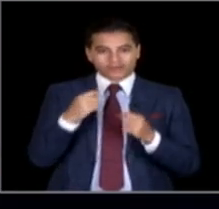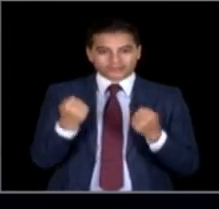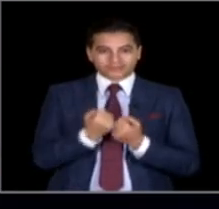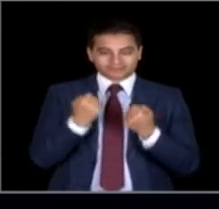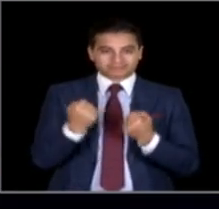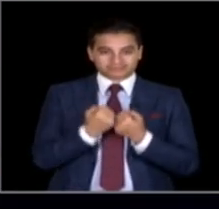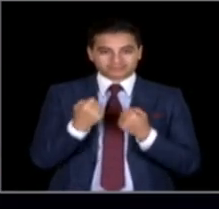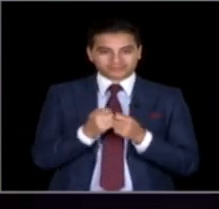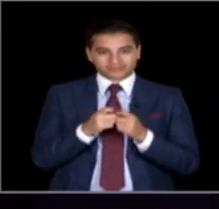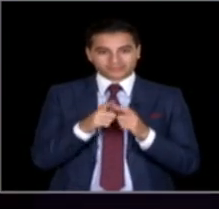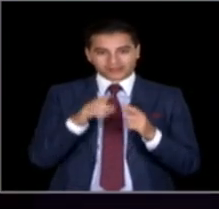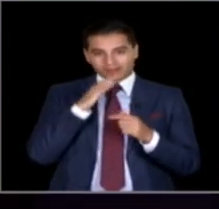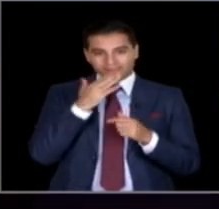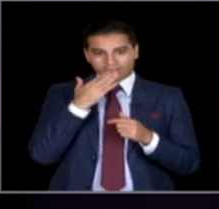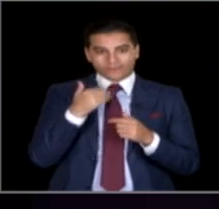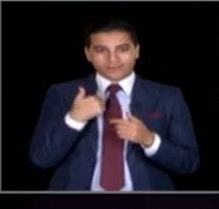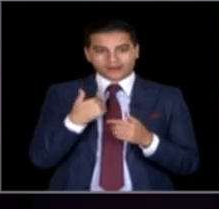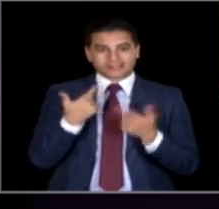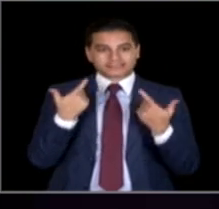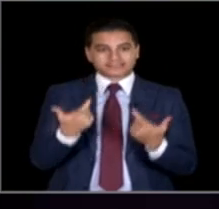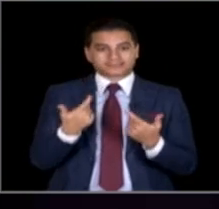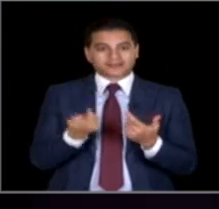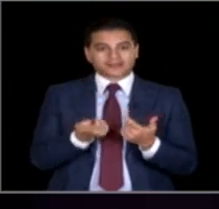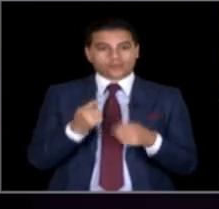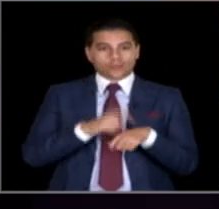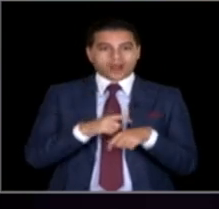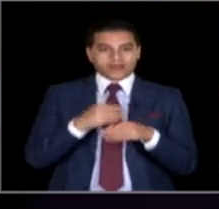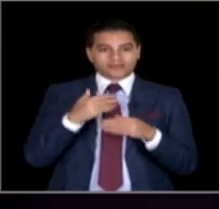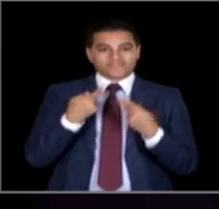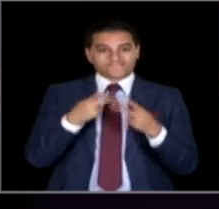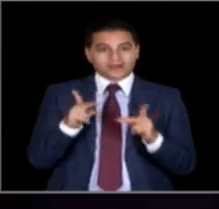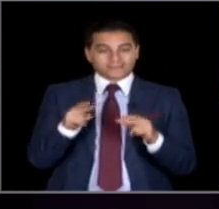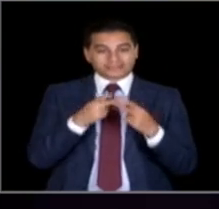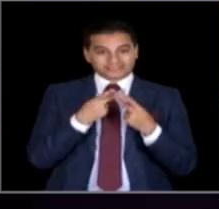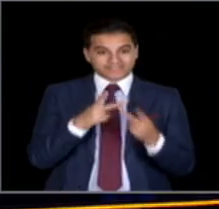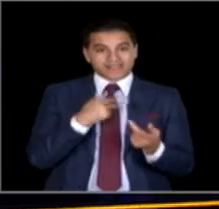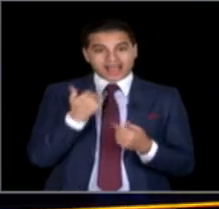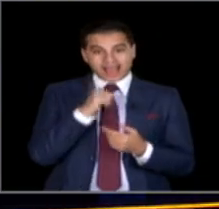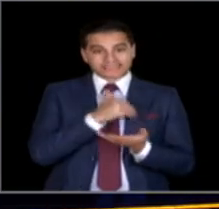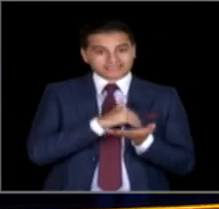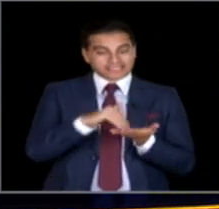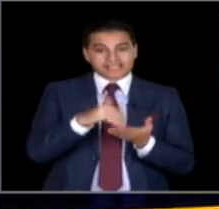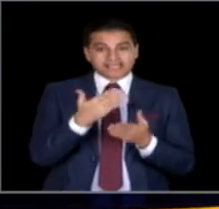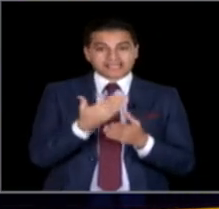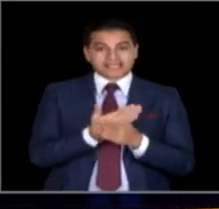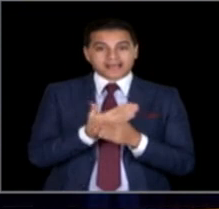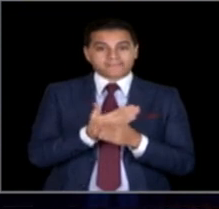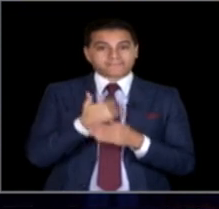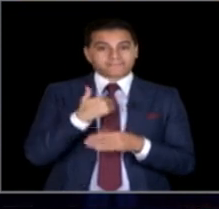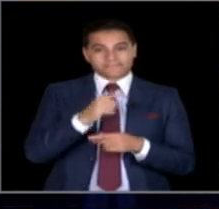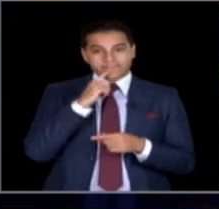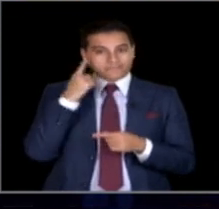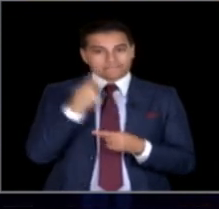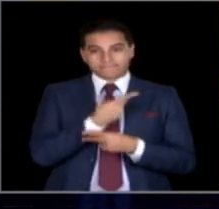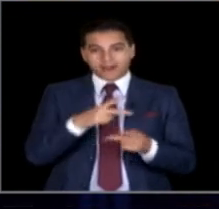استعديت. الحمد لله. فكنت مستني بقالي فتره الموسم الثاني لما يفتح، فاول ما فتح الحمد لله